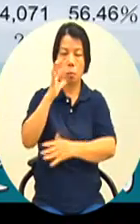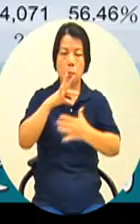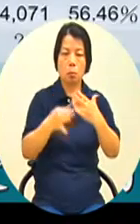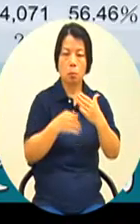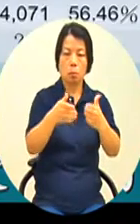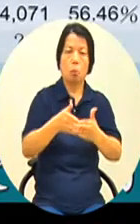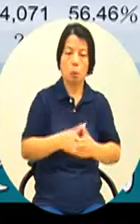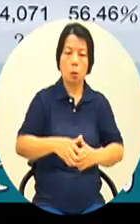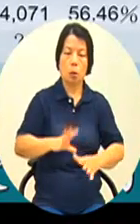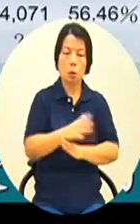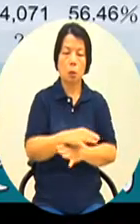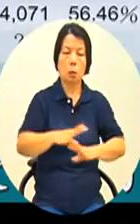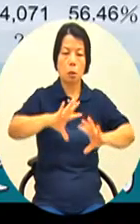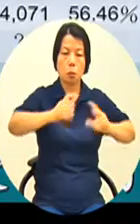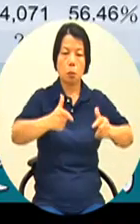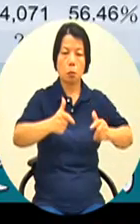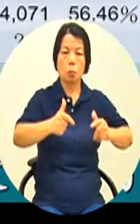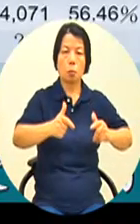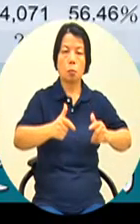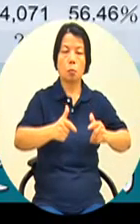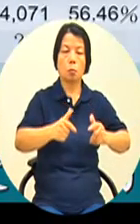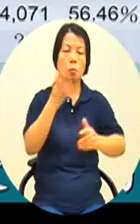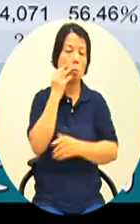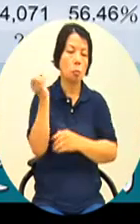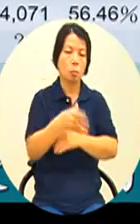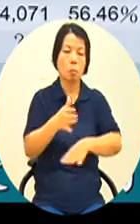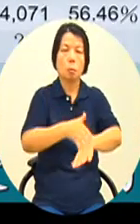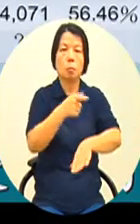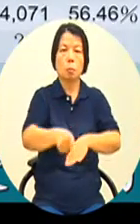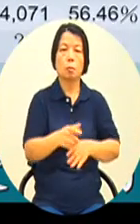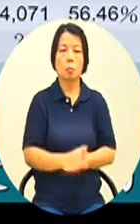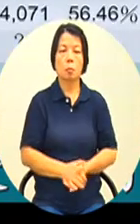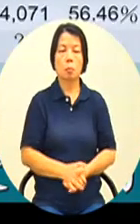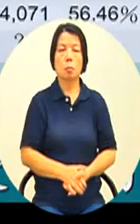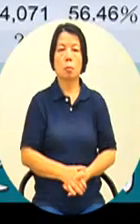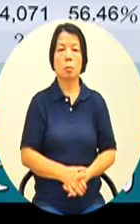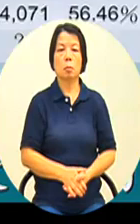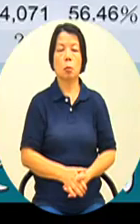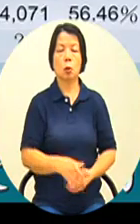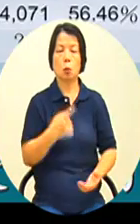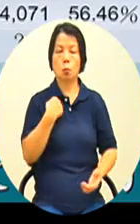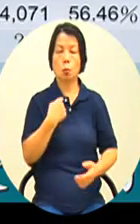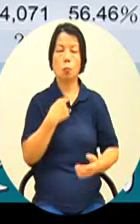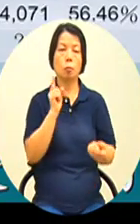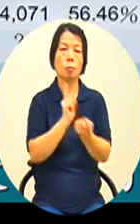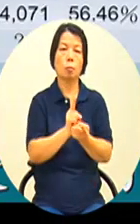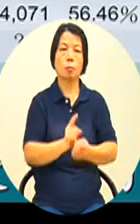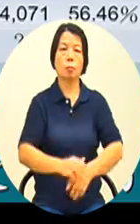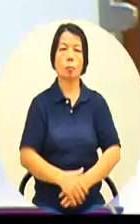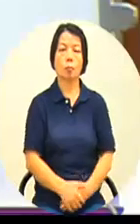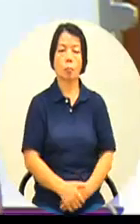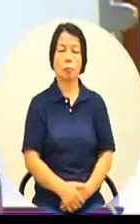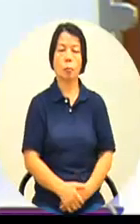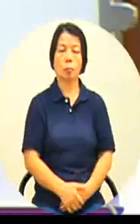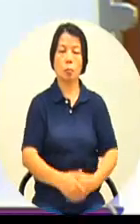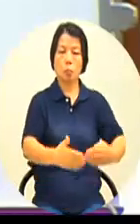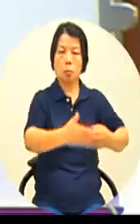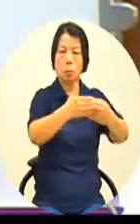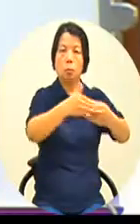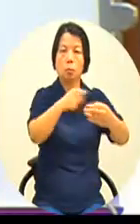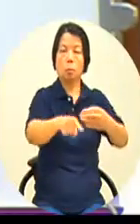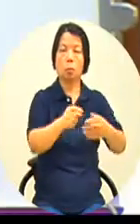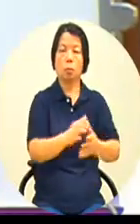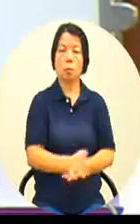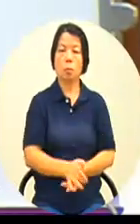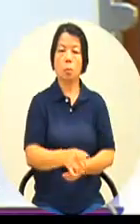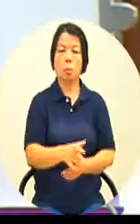国格。我唔是讲哦，商人无祖国，为了做生意。其实我对做大陆客那个一条边，